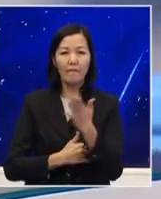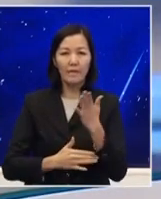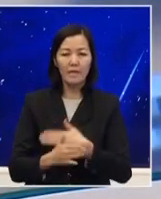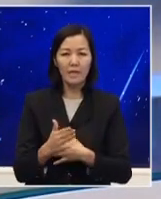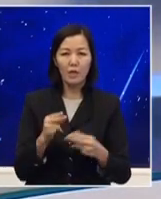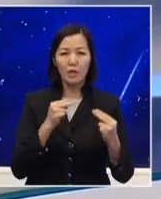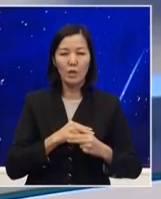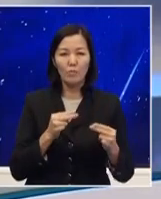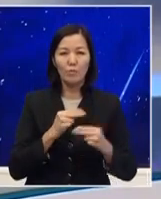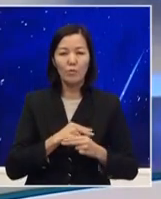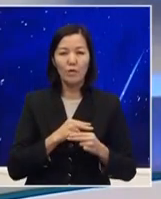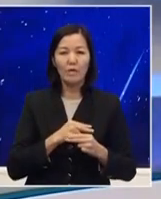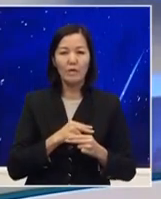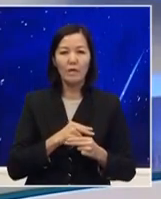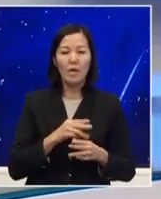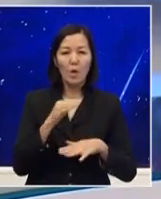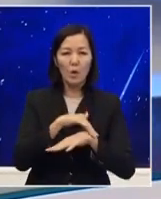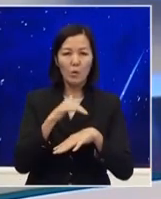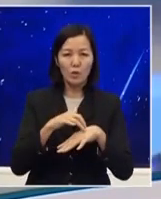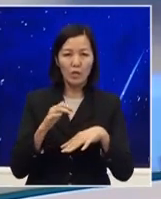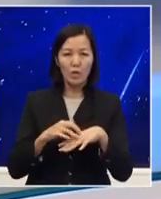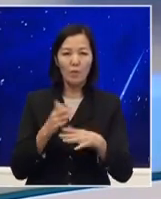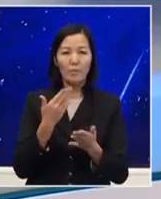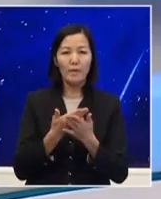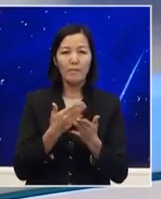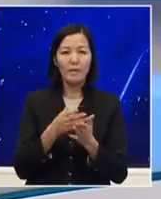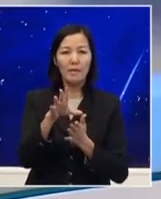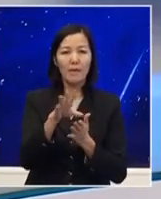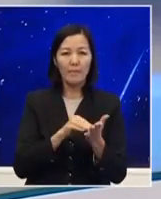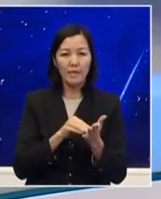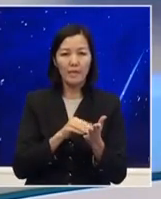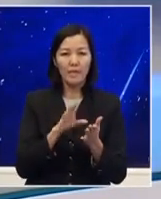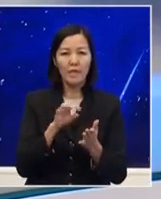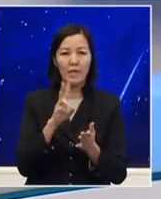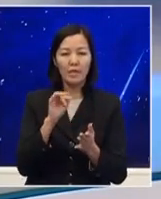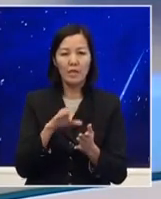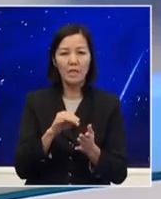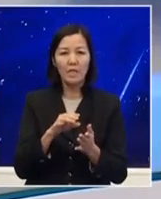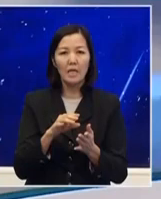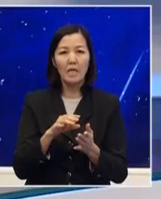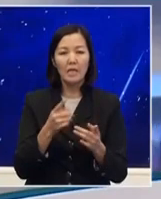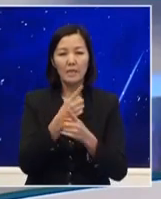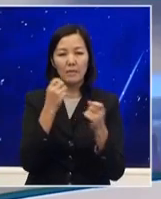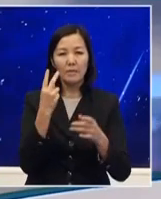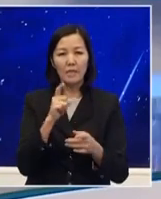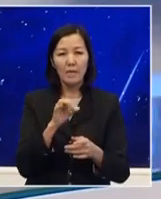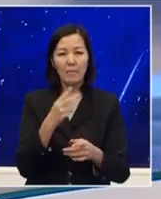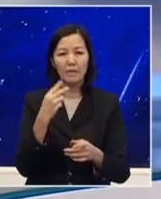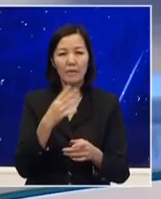Инвалид вынужден работать курьером в Кокшетау. Примером для подражания стал Ержан Исполов из Кокшетау, сообщает